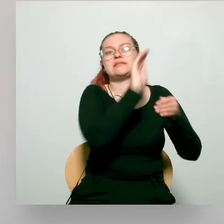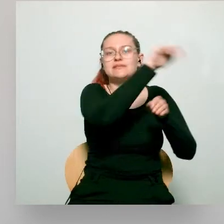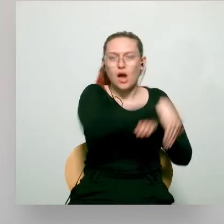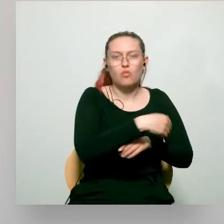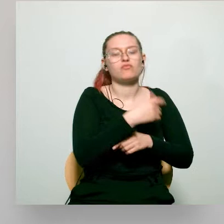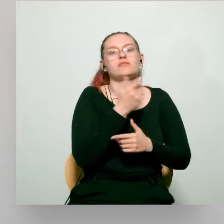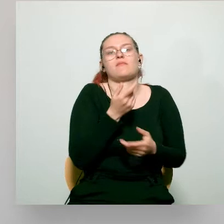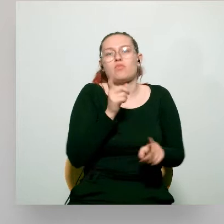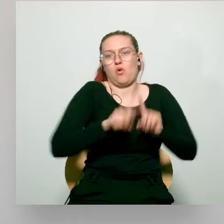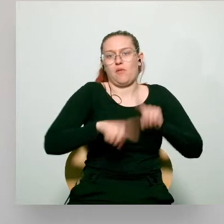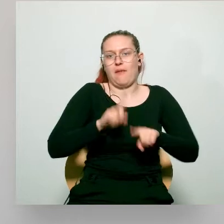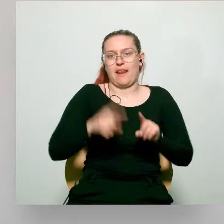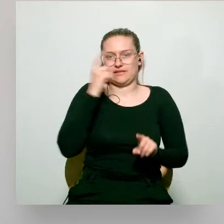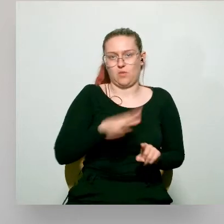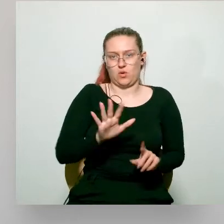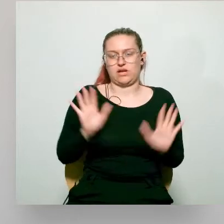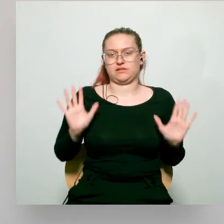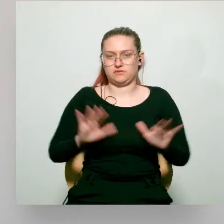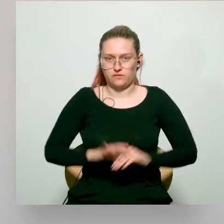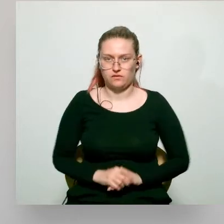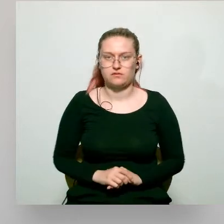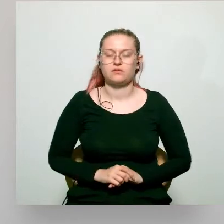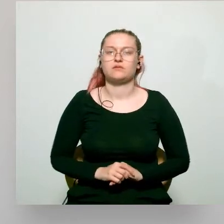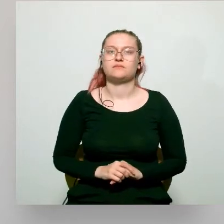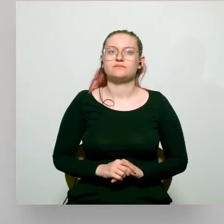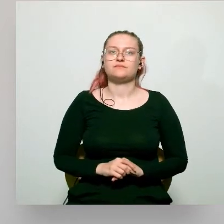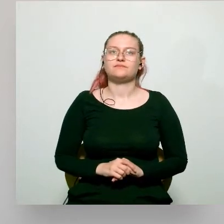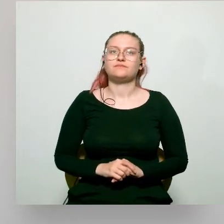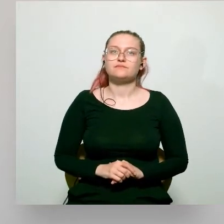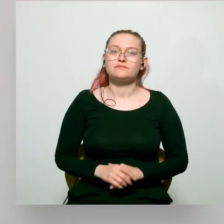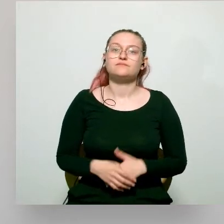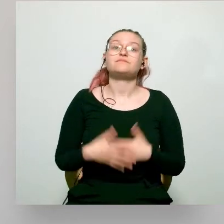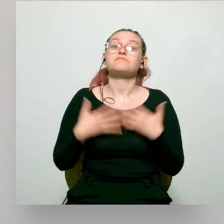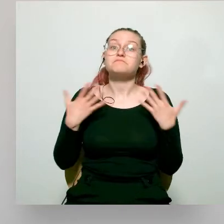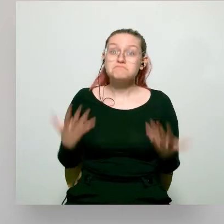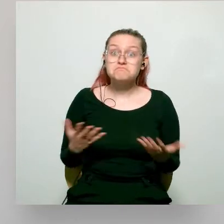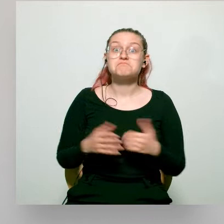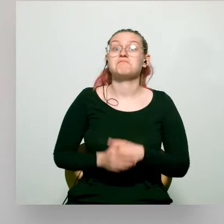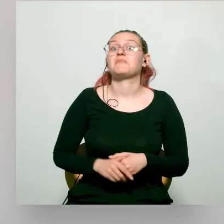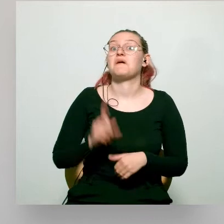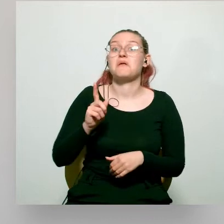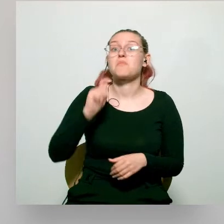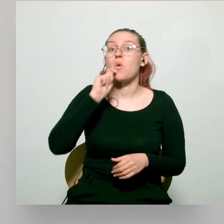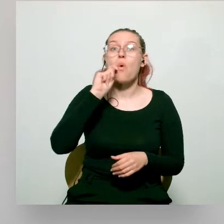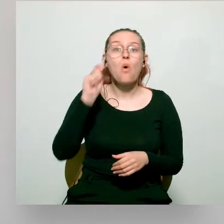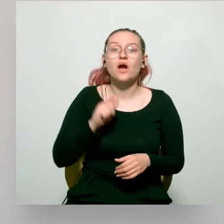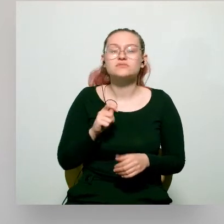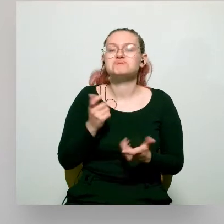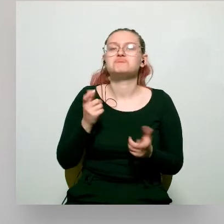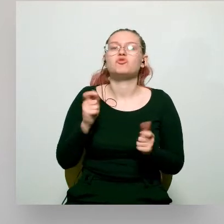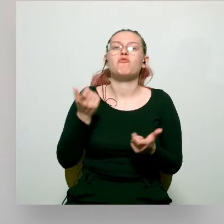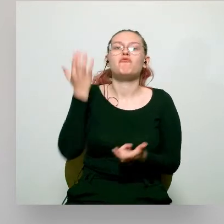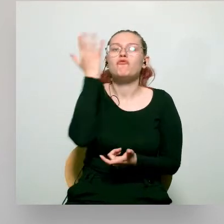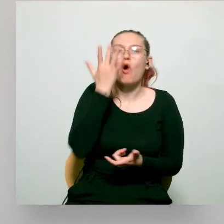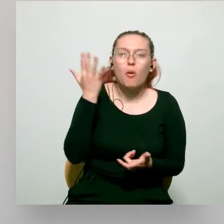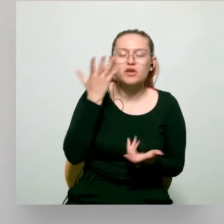mity organizują wyobraźnię Ukraińców, niezależnie od tej takiej różnorodności, o której